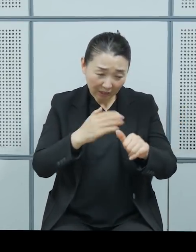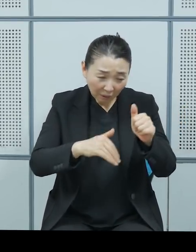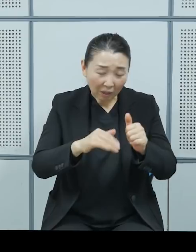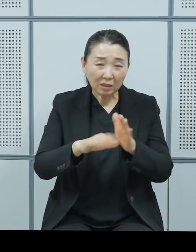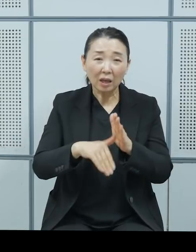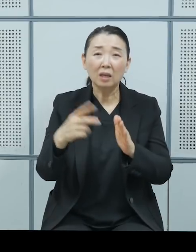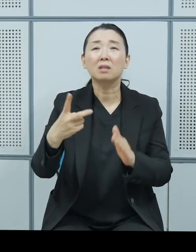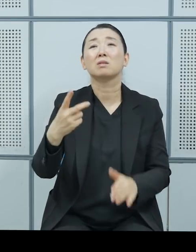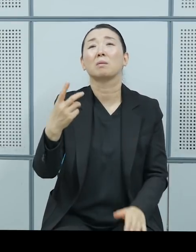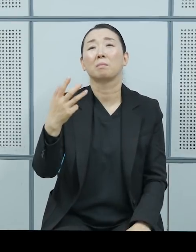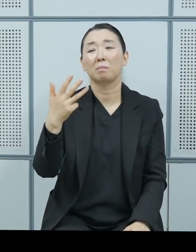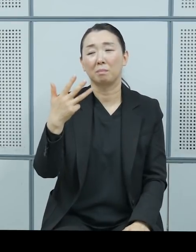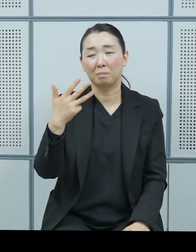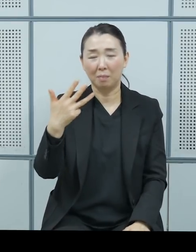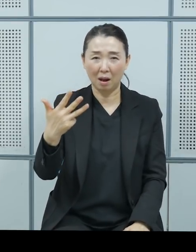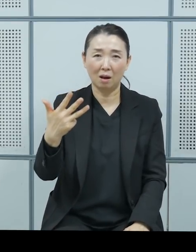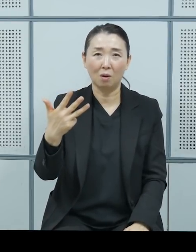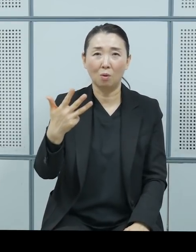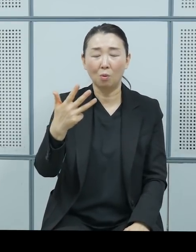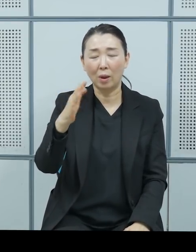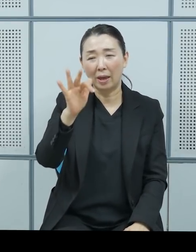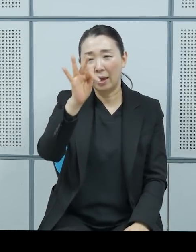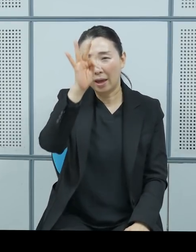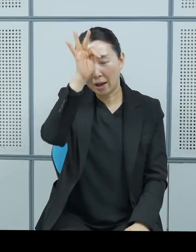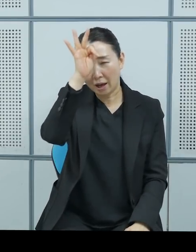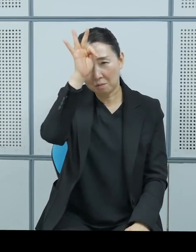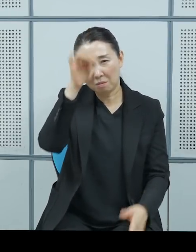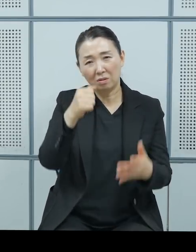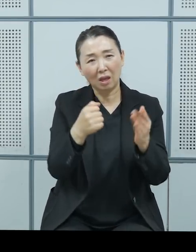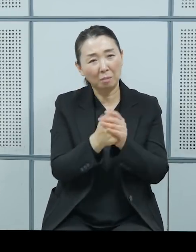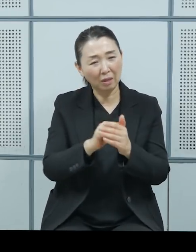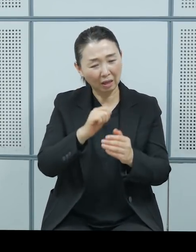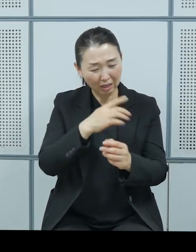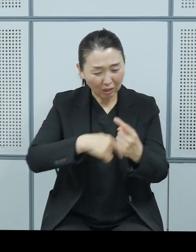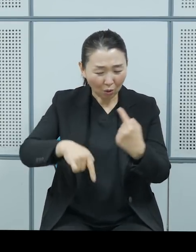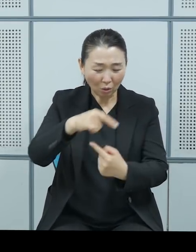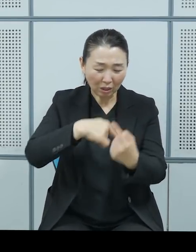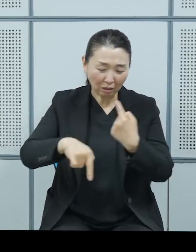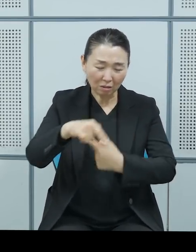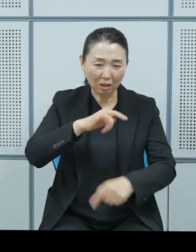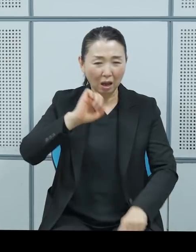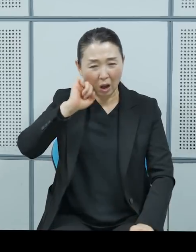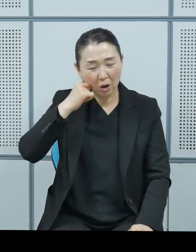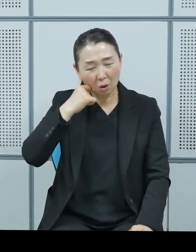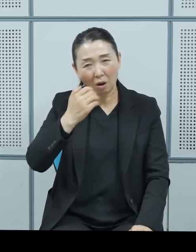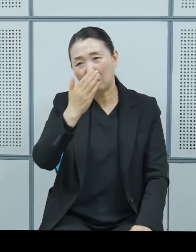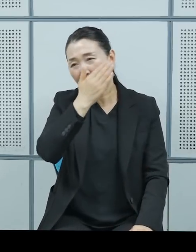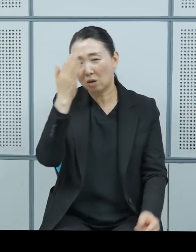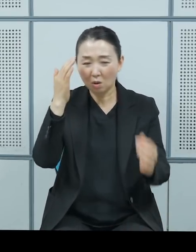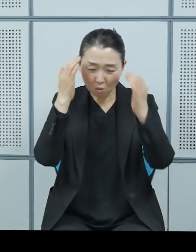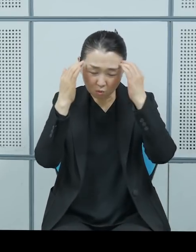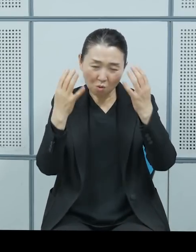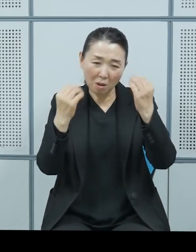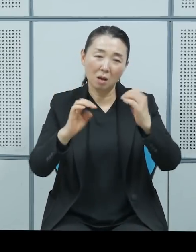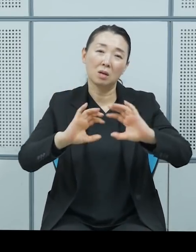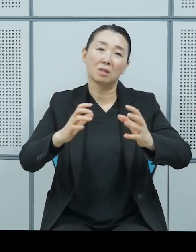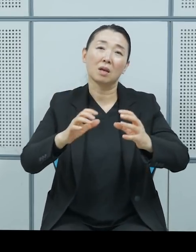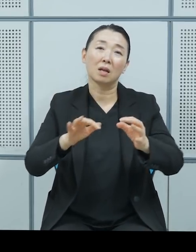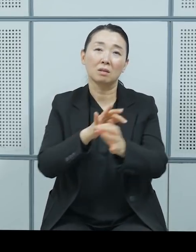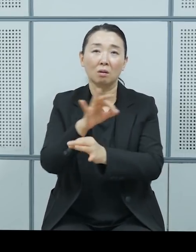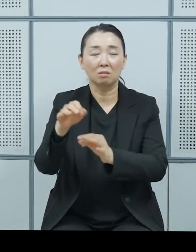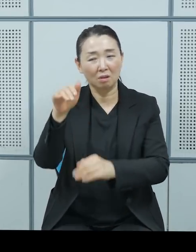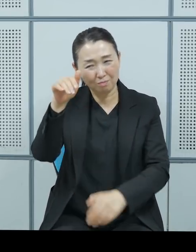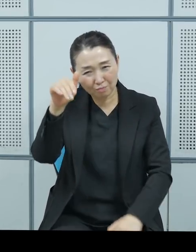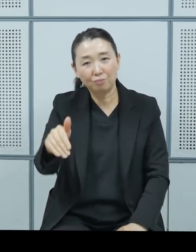2008년이었어요. 네. IMF 이후에 계속되는 어려움 속에서 네. 많은 청년들이 고통을 당하고 나라가 경제적으로